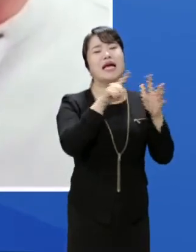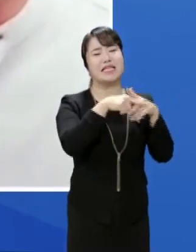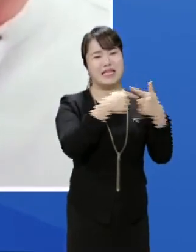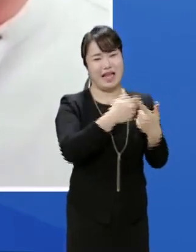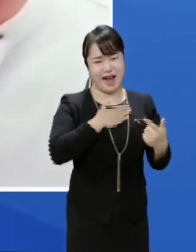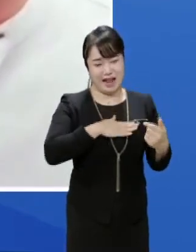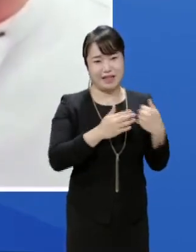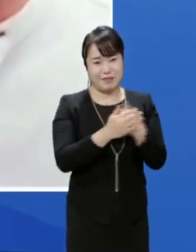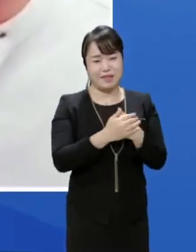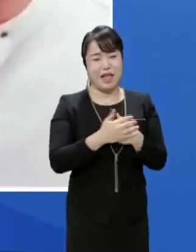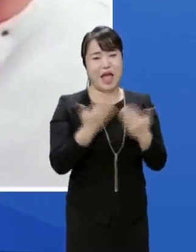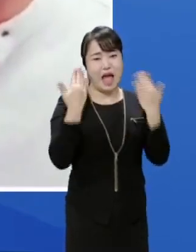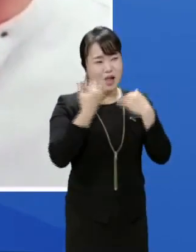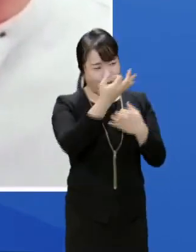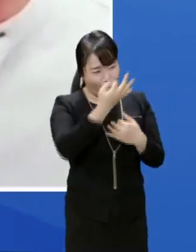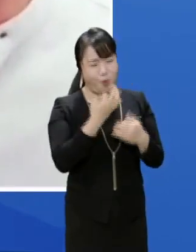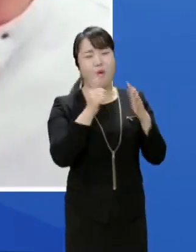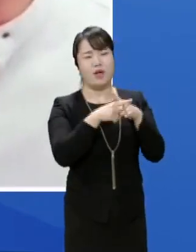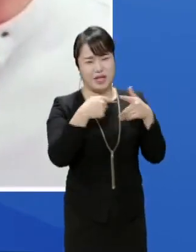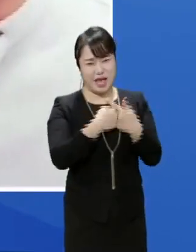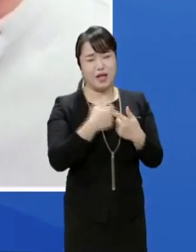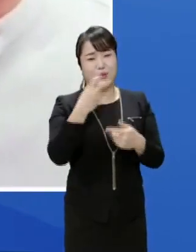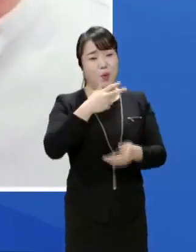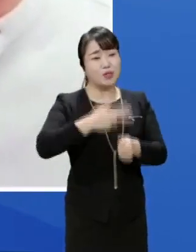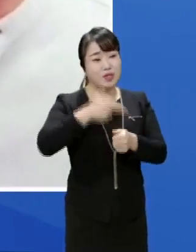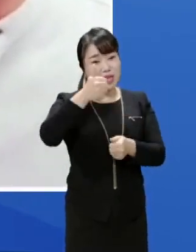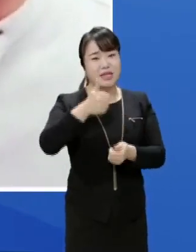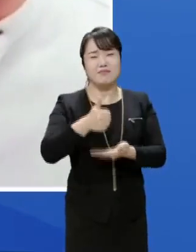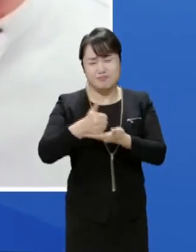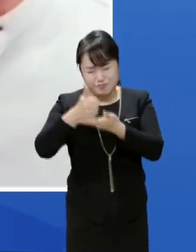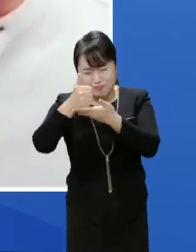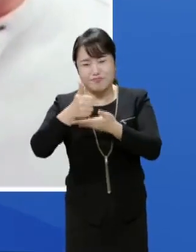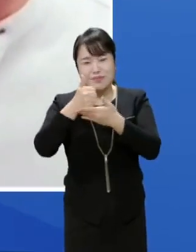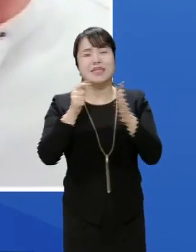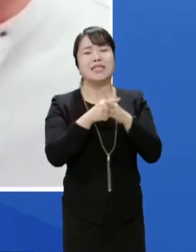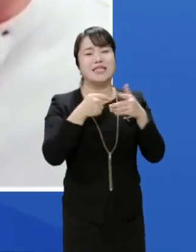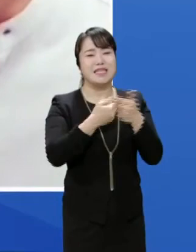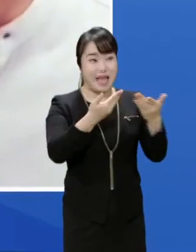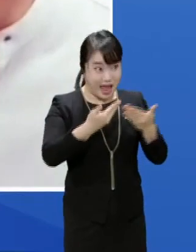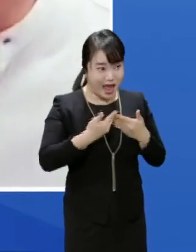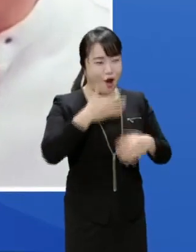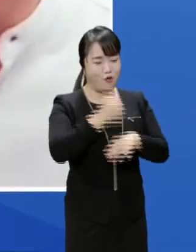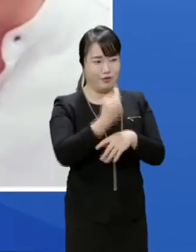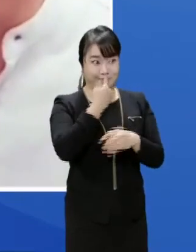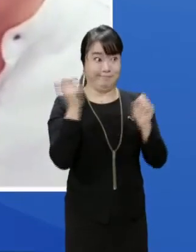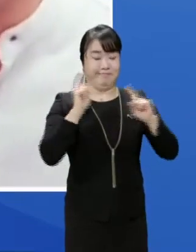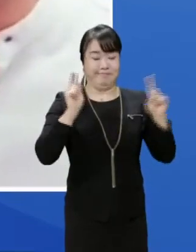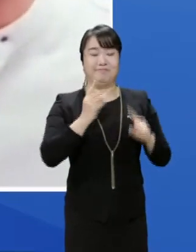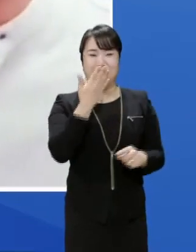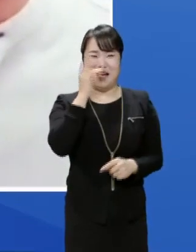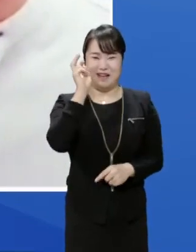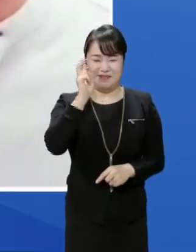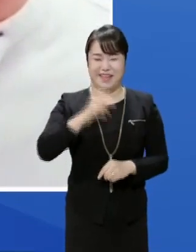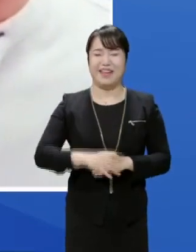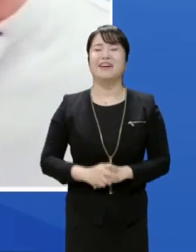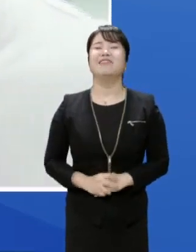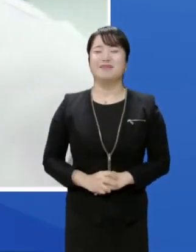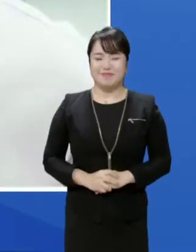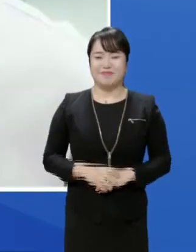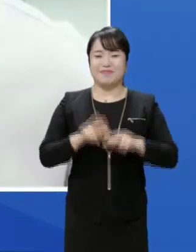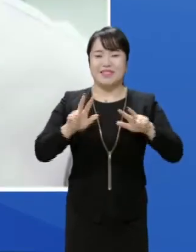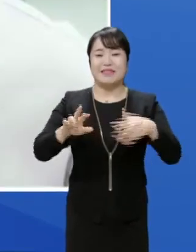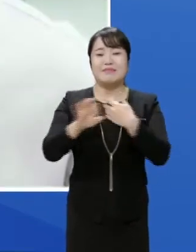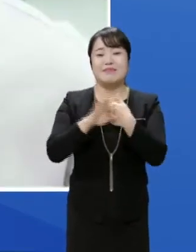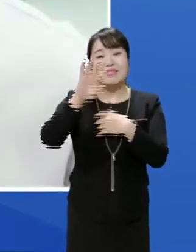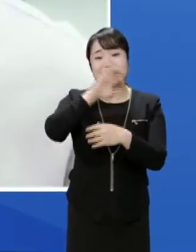신뢰를 가져주시고 학교의 선생님께도 따뜻한 격려의 말을 전해주시면 저희도 힘이 많이 나지 않을까 싶습니다. 네, 고맙습니다. 아직은